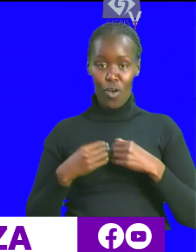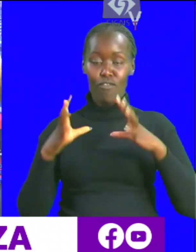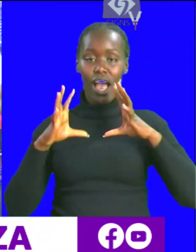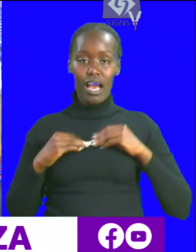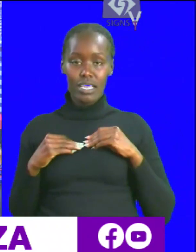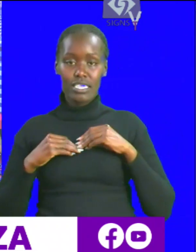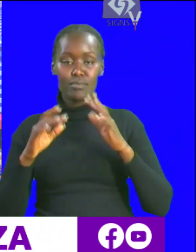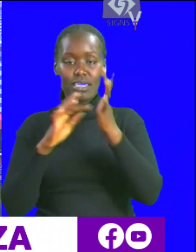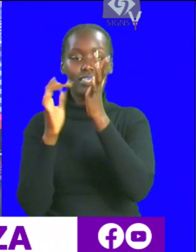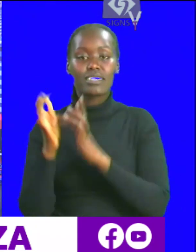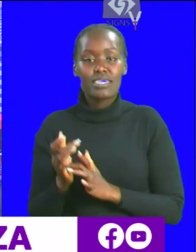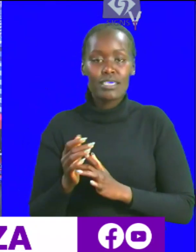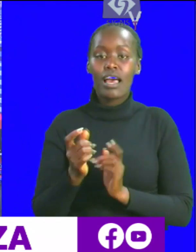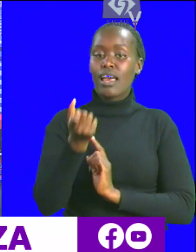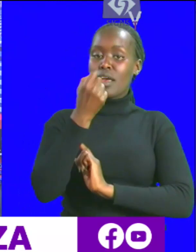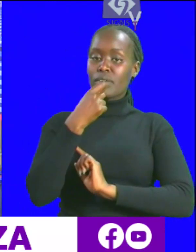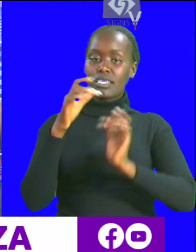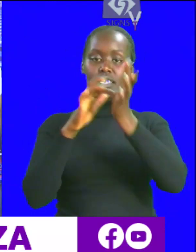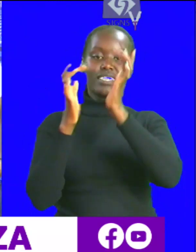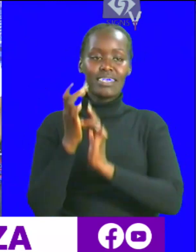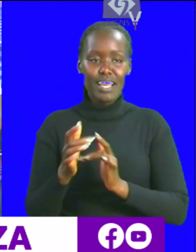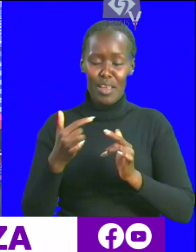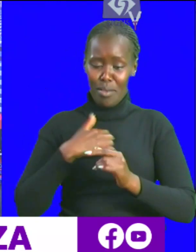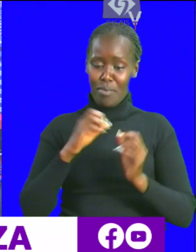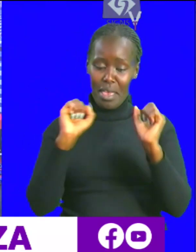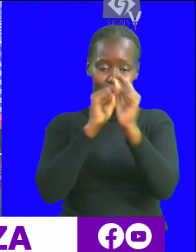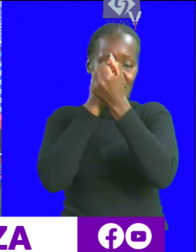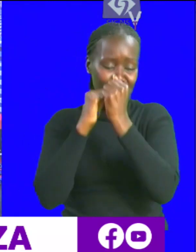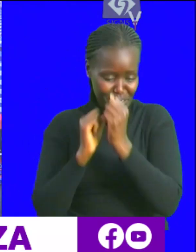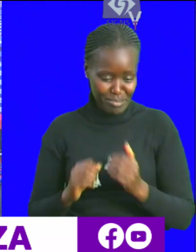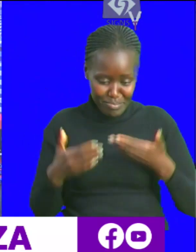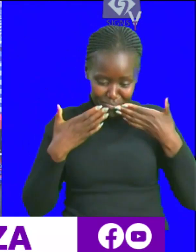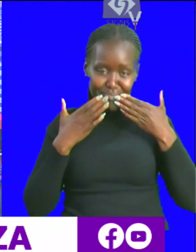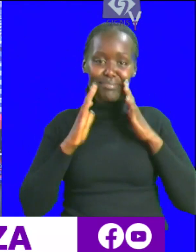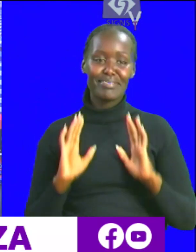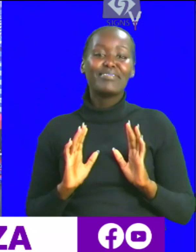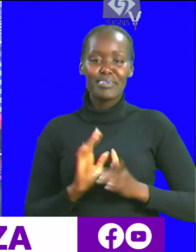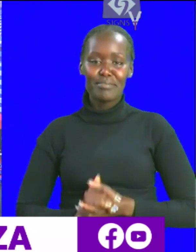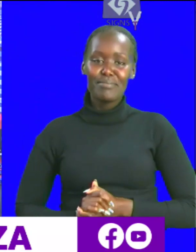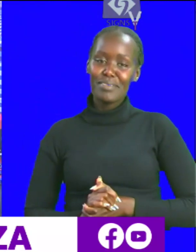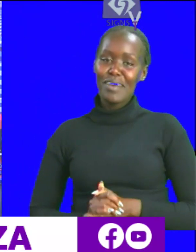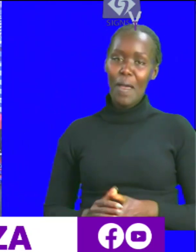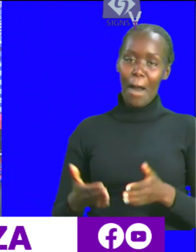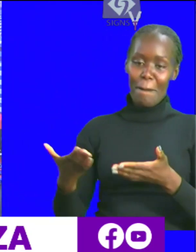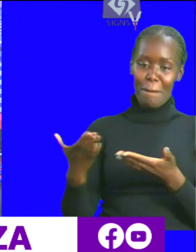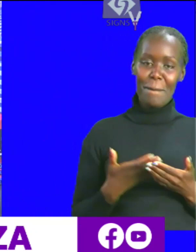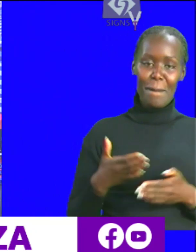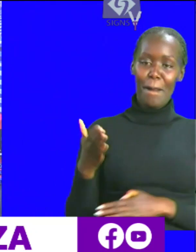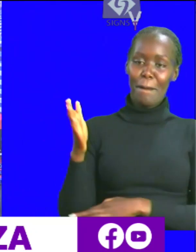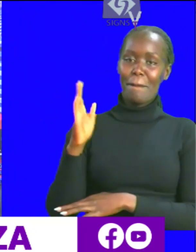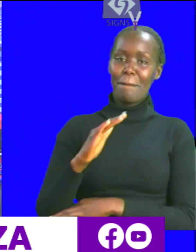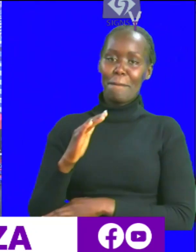from Choka anasema na miss zile ngoma tulikuwa tunaimba. Nakumbuka zile zibi baby Jesus. Oh boy.